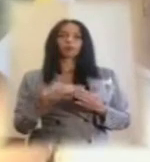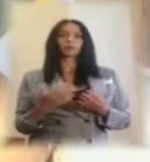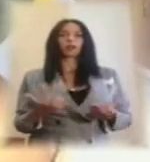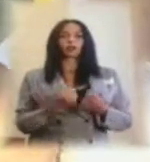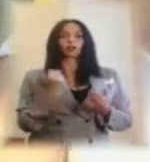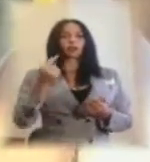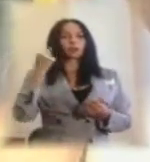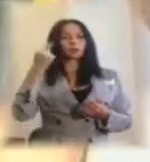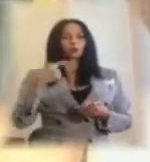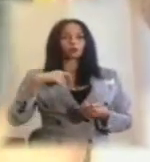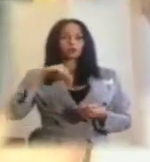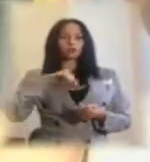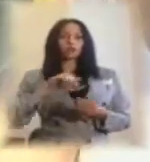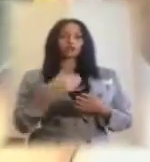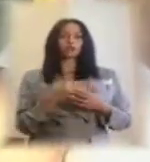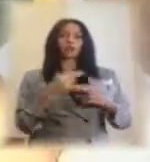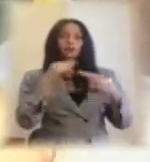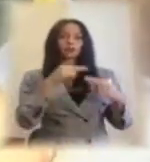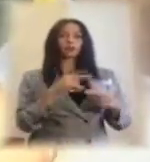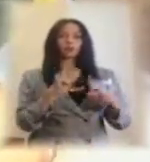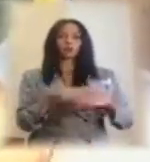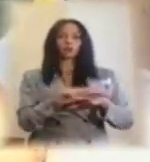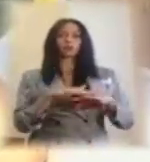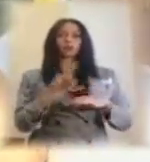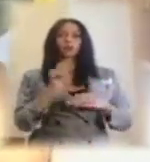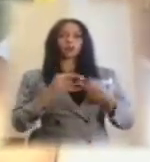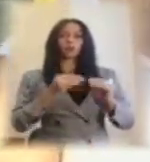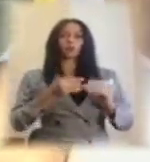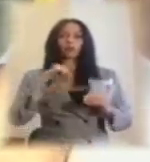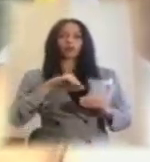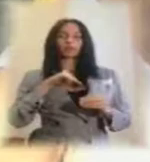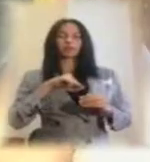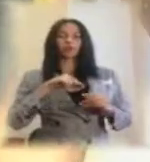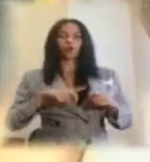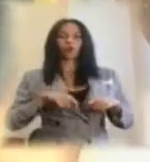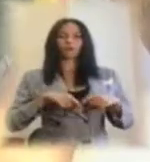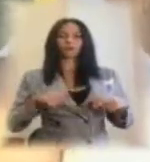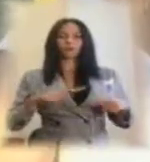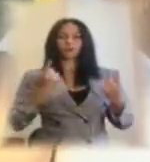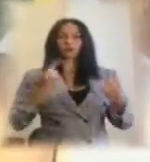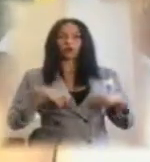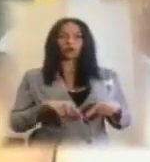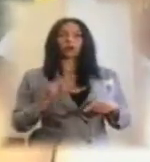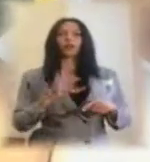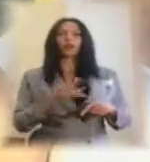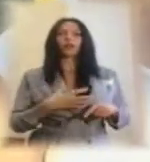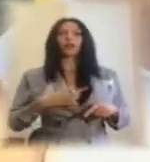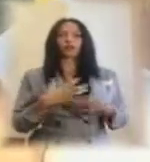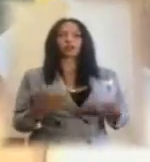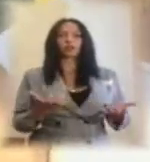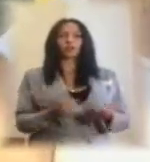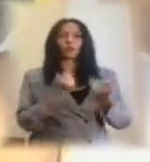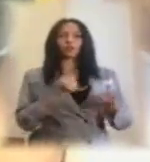акцентування уваги суспільства на проблемі емоційного вигорання і як важливо підтримувати маму саме у декреті. Тому ми вирішили